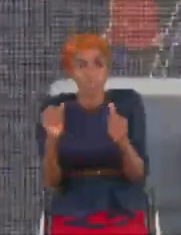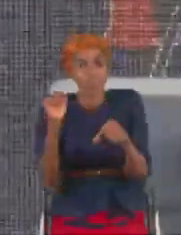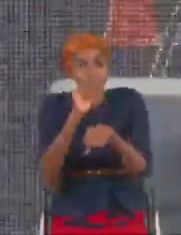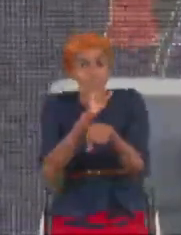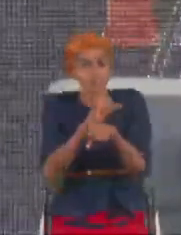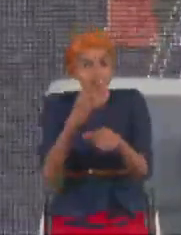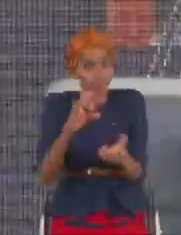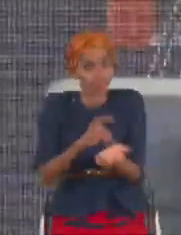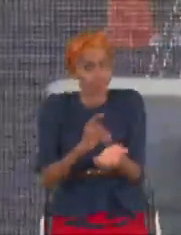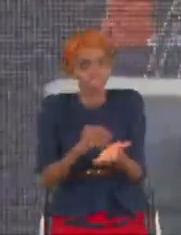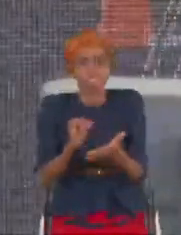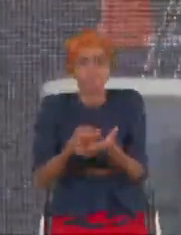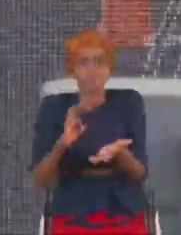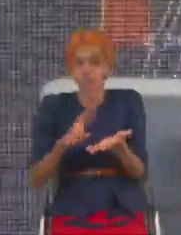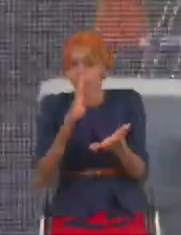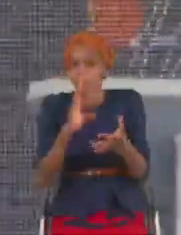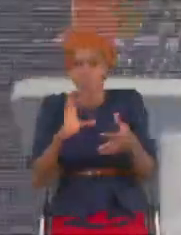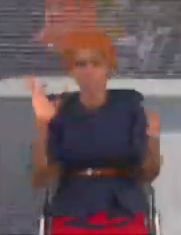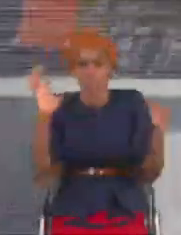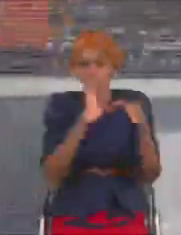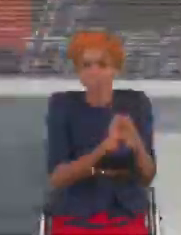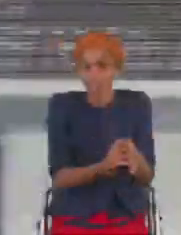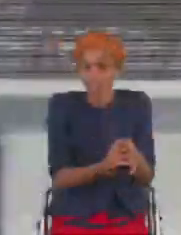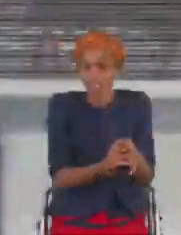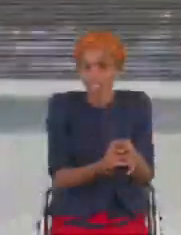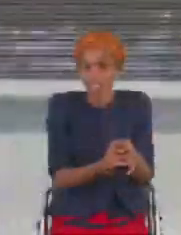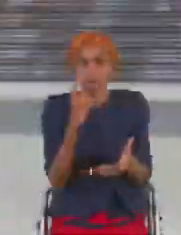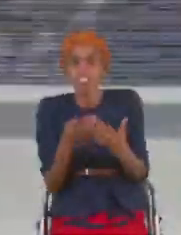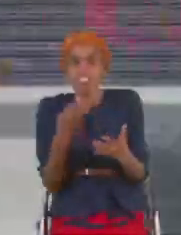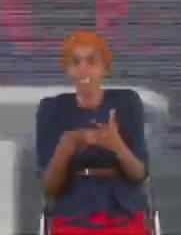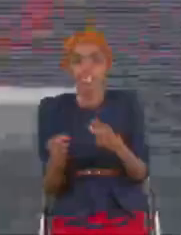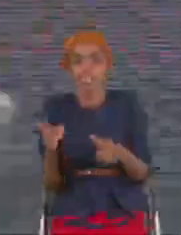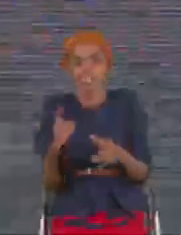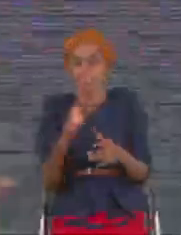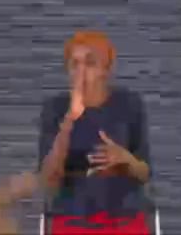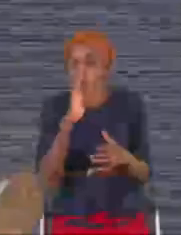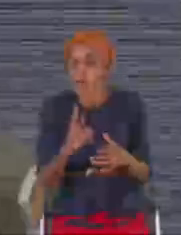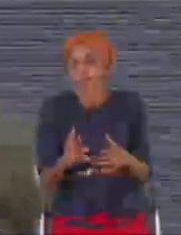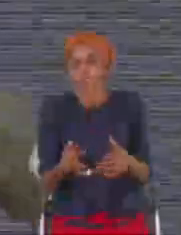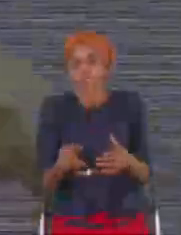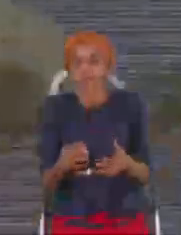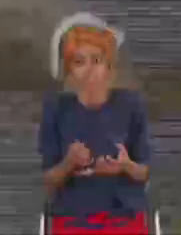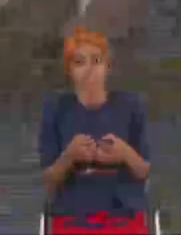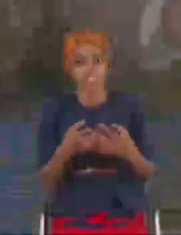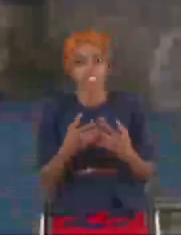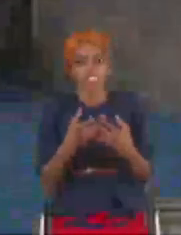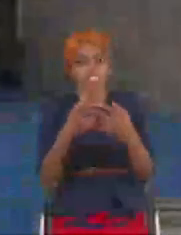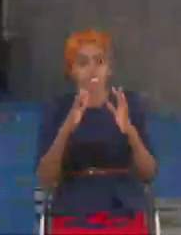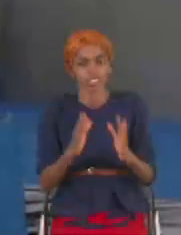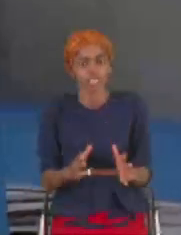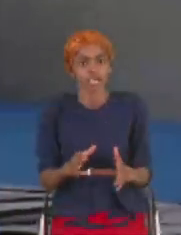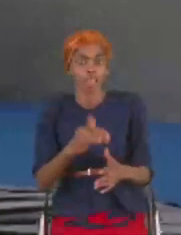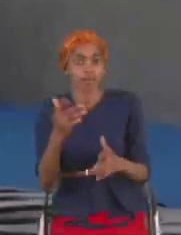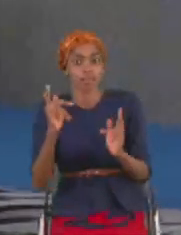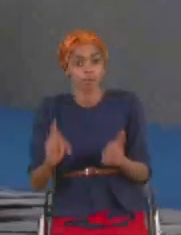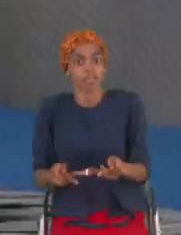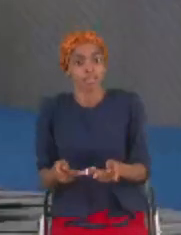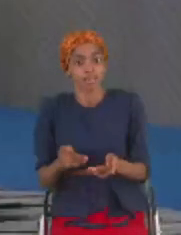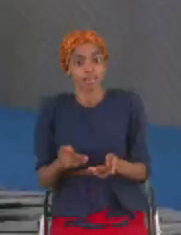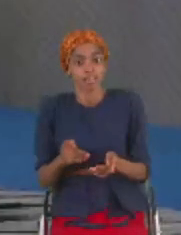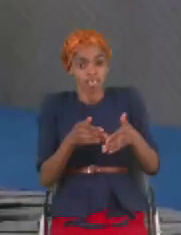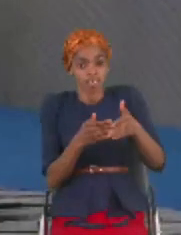être ou faire le travail du docteur ça s'est embarrassé de la faim d'autrui tu aimes et des 5 1 1